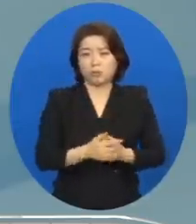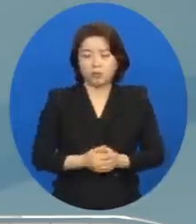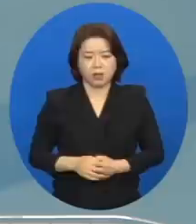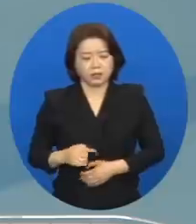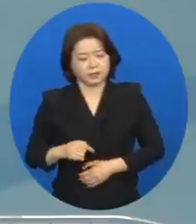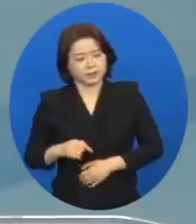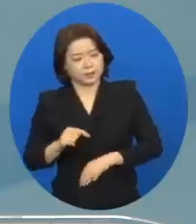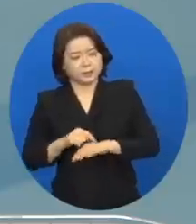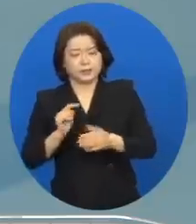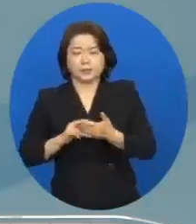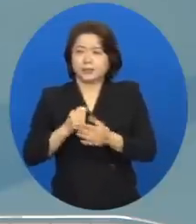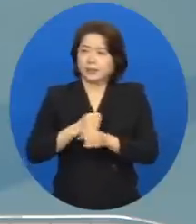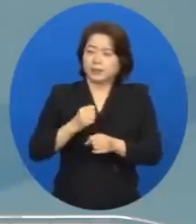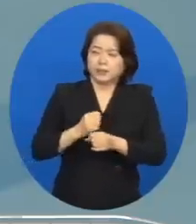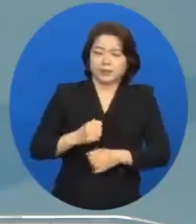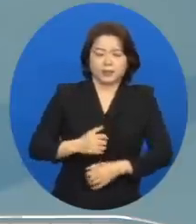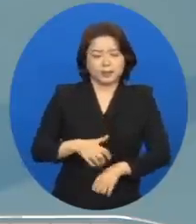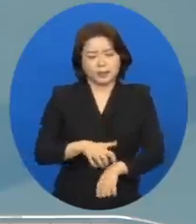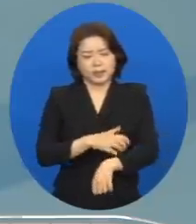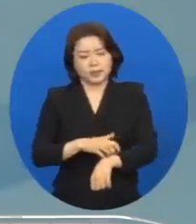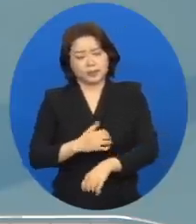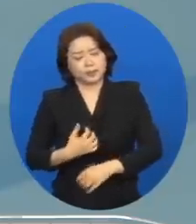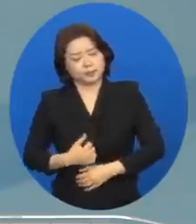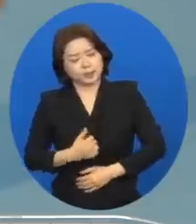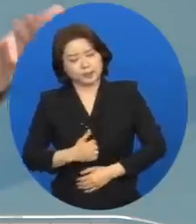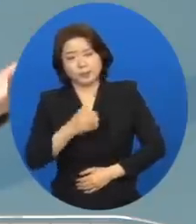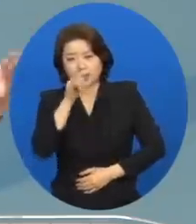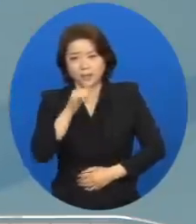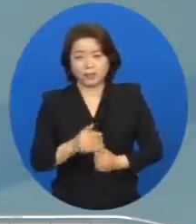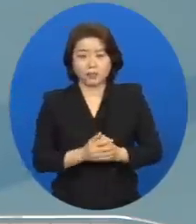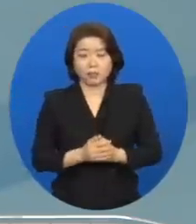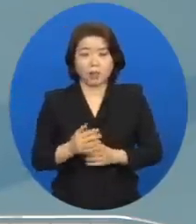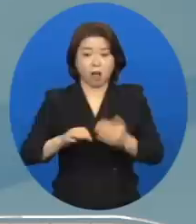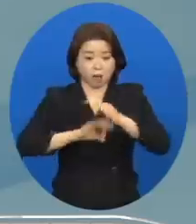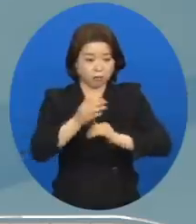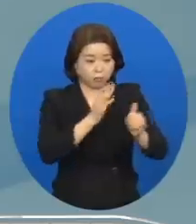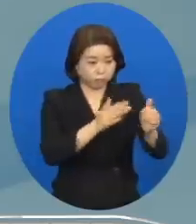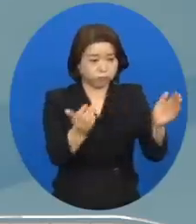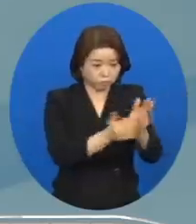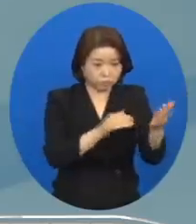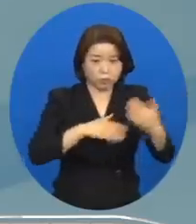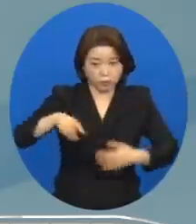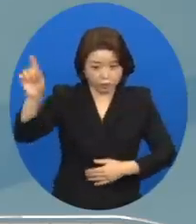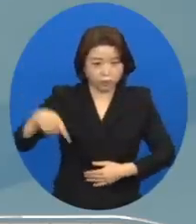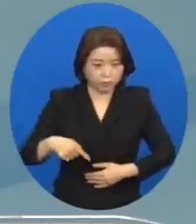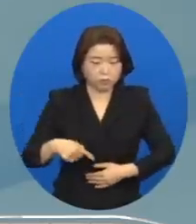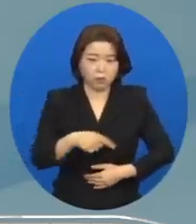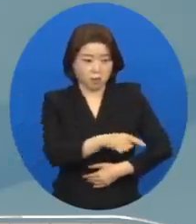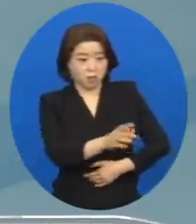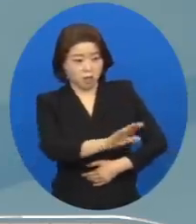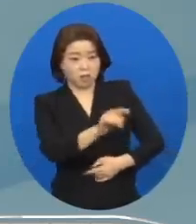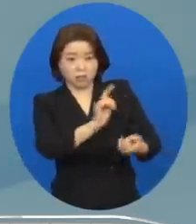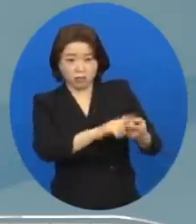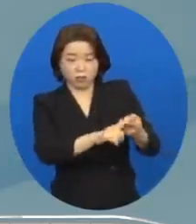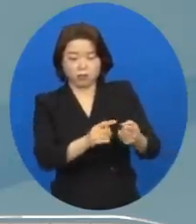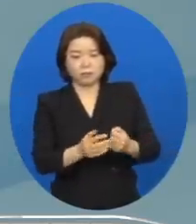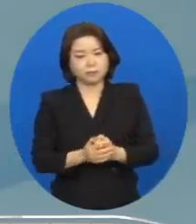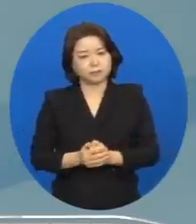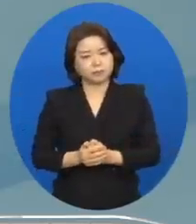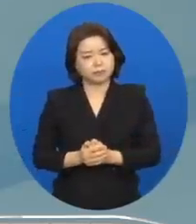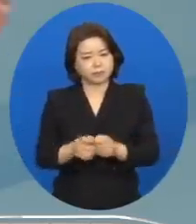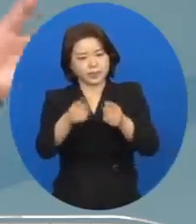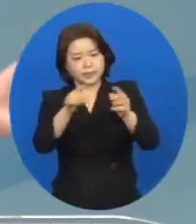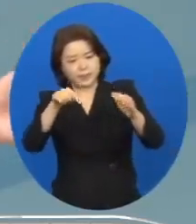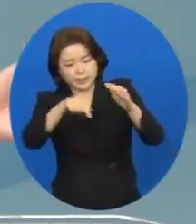마음이 난감하기도 하고 좀 마음이 불쾌하더라고요. 부탁을 하고 갔는데 그래서 제가 프론트에 다시 가서